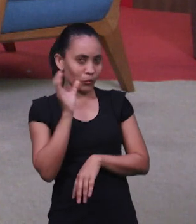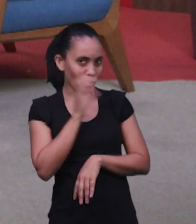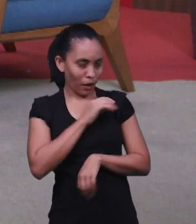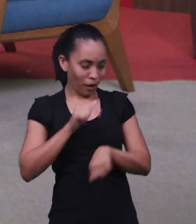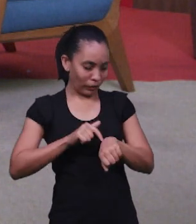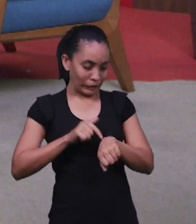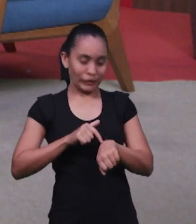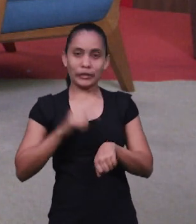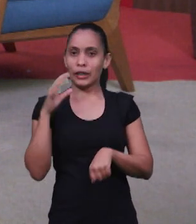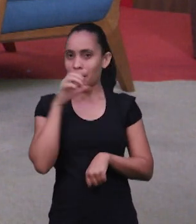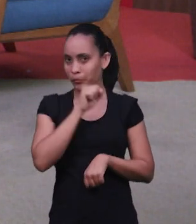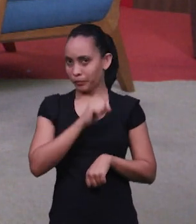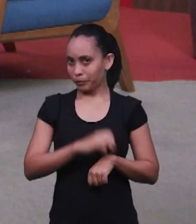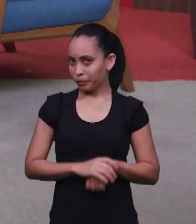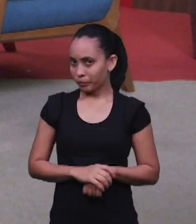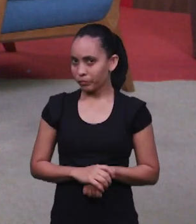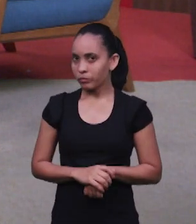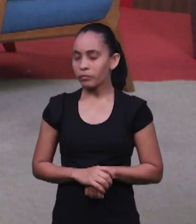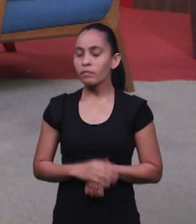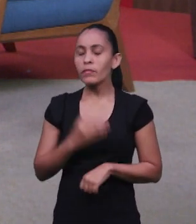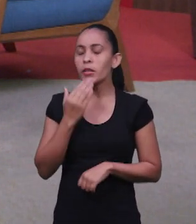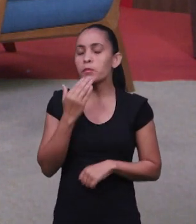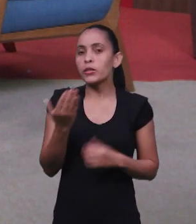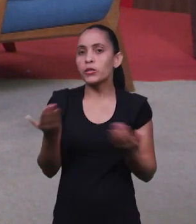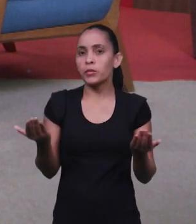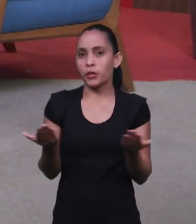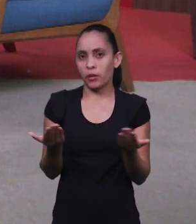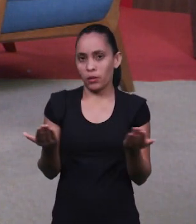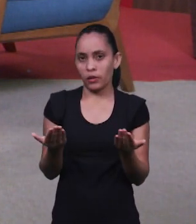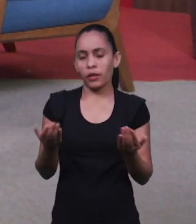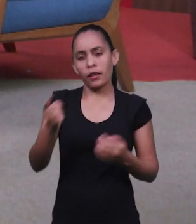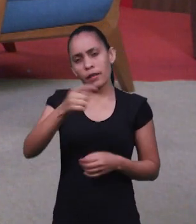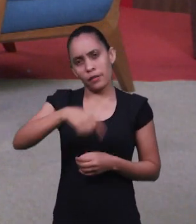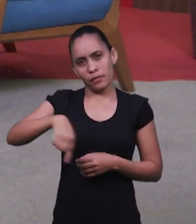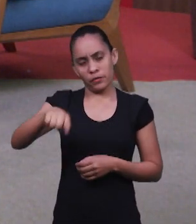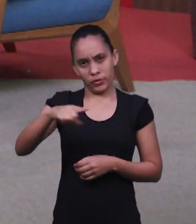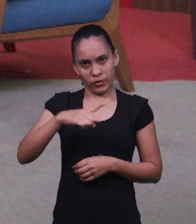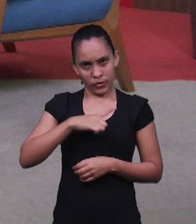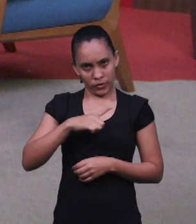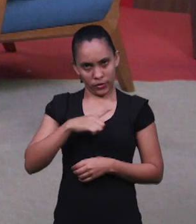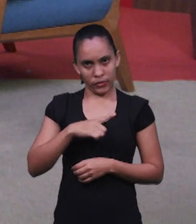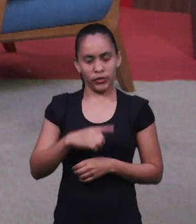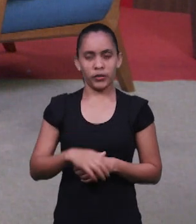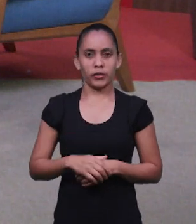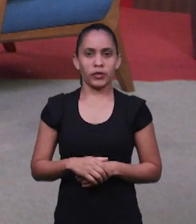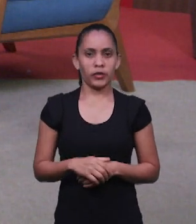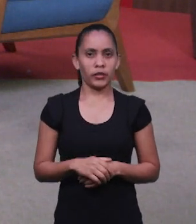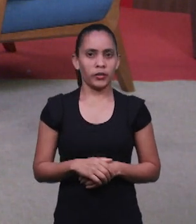Et ma montre est très rapide. Et on demande toujours qu'un de vous